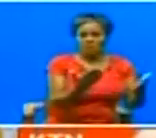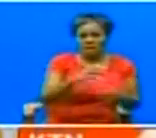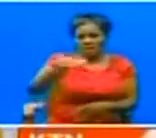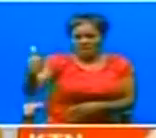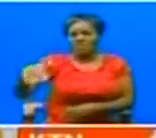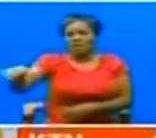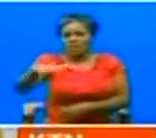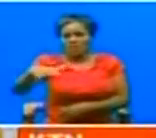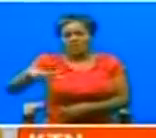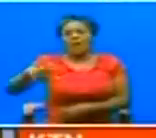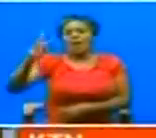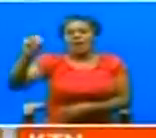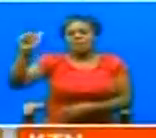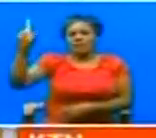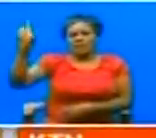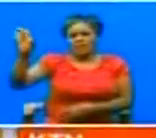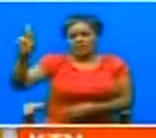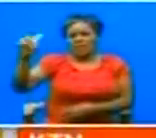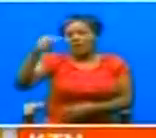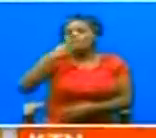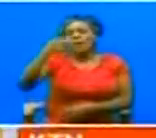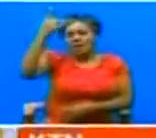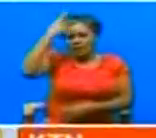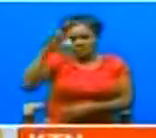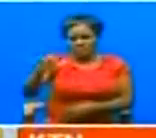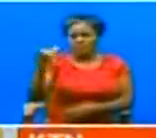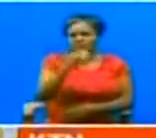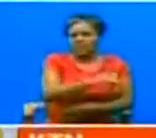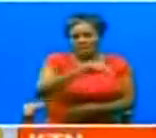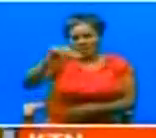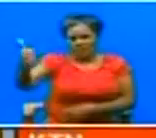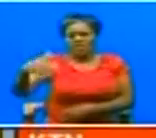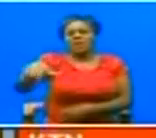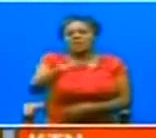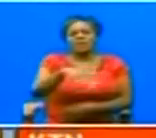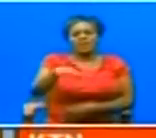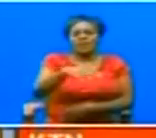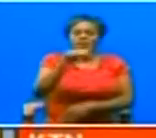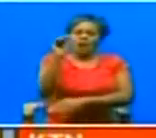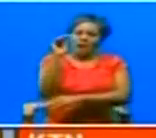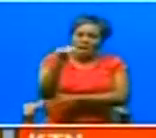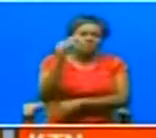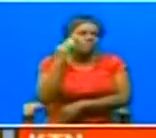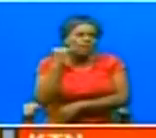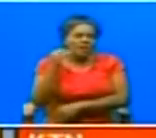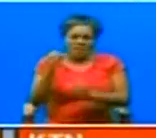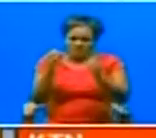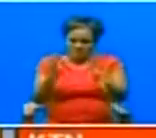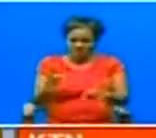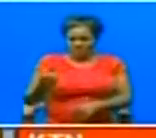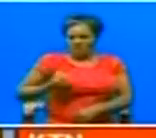Shimbir Fatuma, kaunti ya Mandera, ilhali wazazi wake waliishi eneo la Kombardadi. Nilipomuuliza mamake iwapo